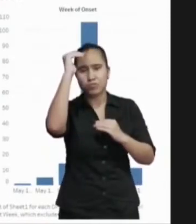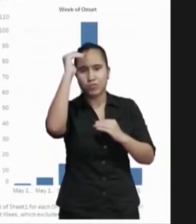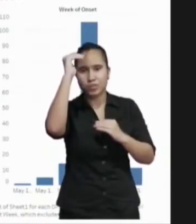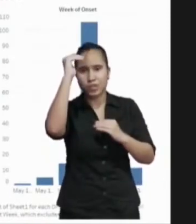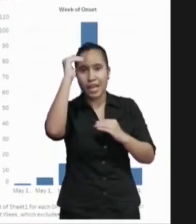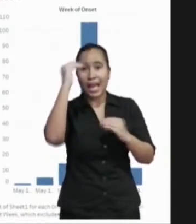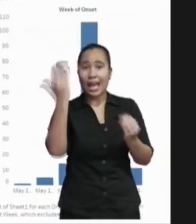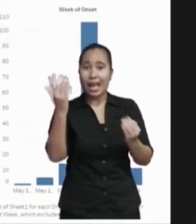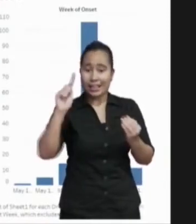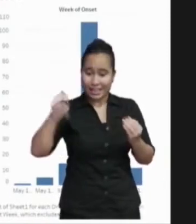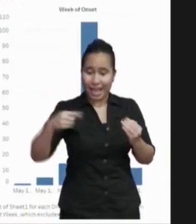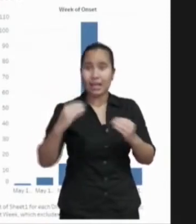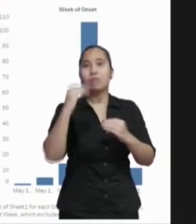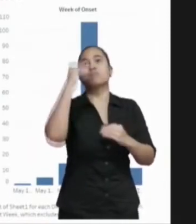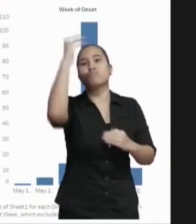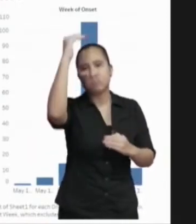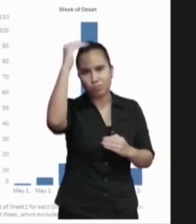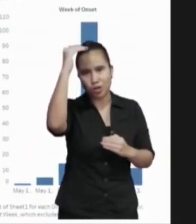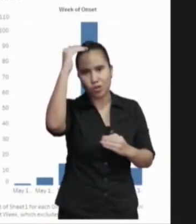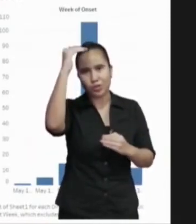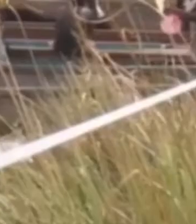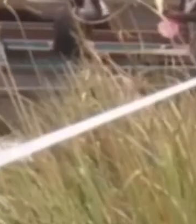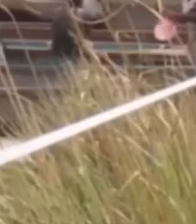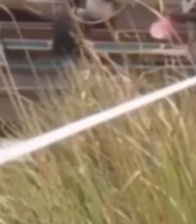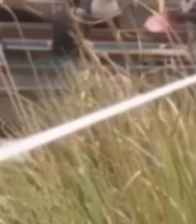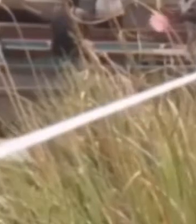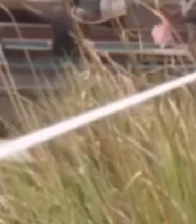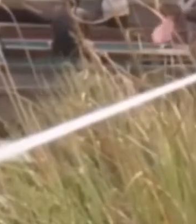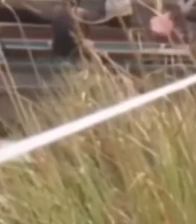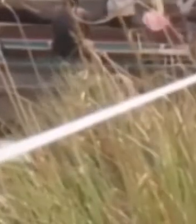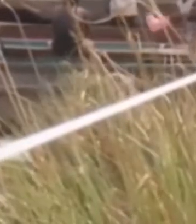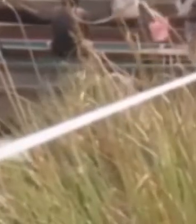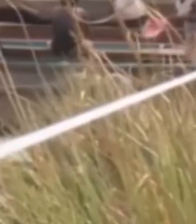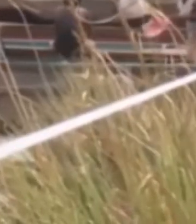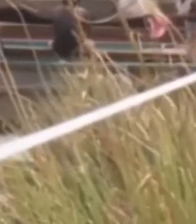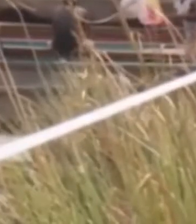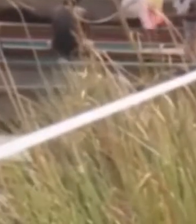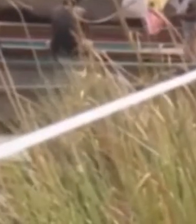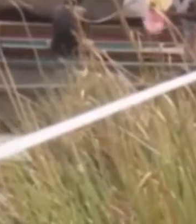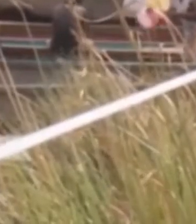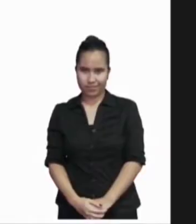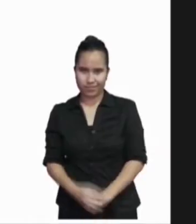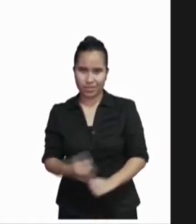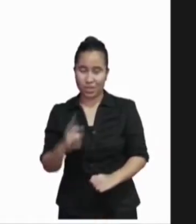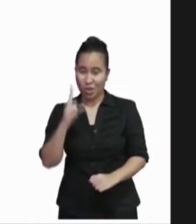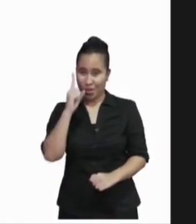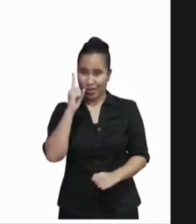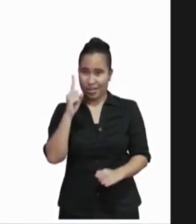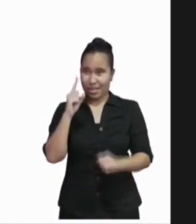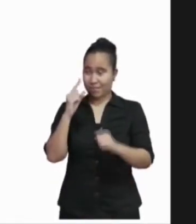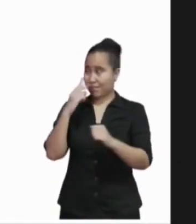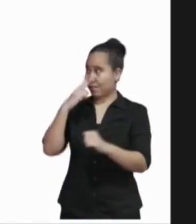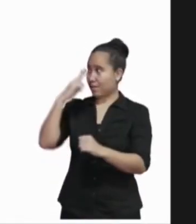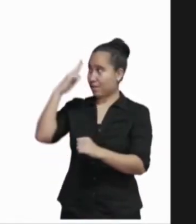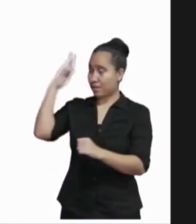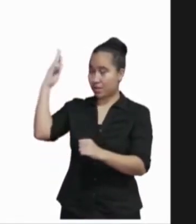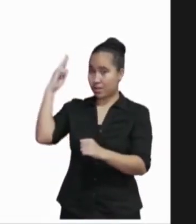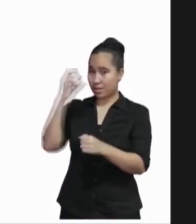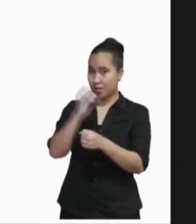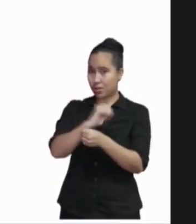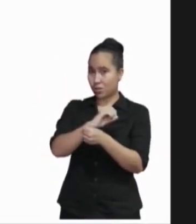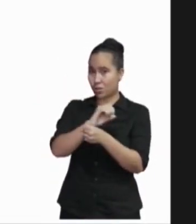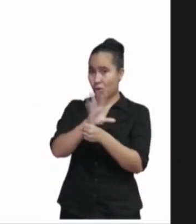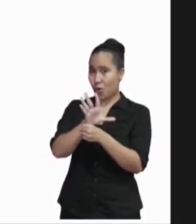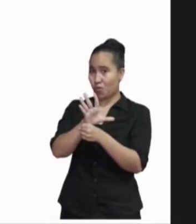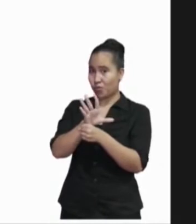nog een grotere en dan zie je toch dat het langzaam naar beneden gaat. Nou, dan heb ik nog even het beeld van COVID